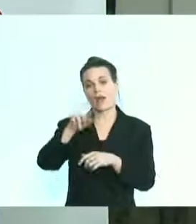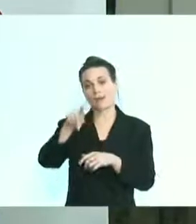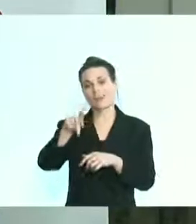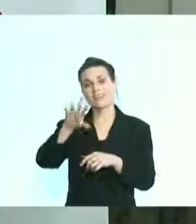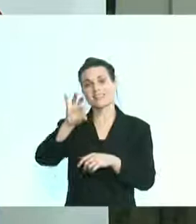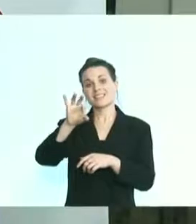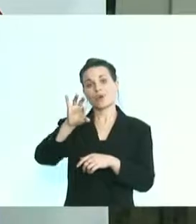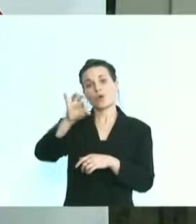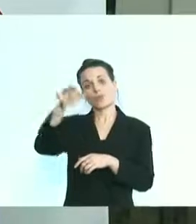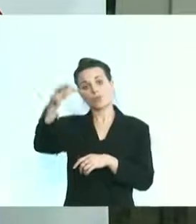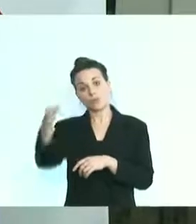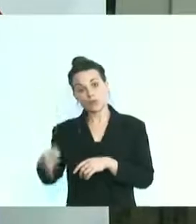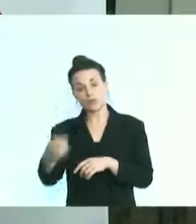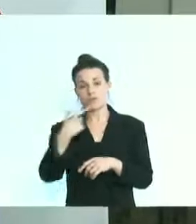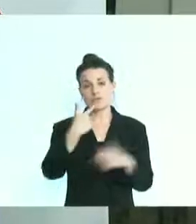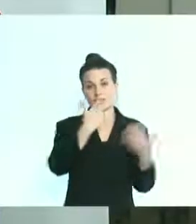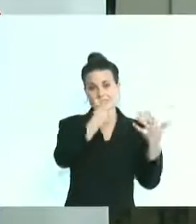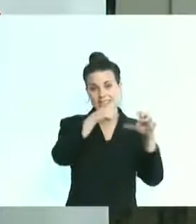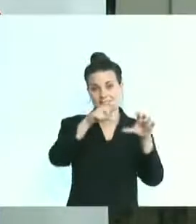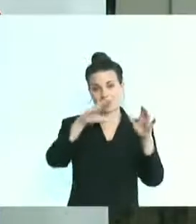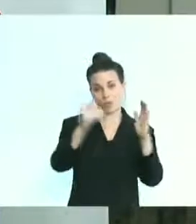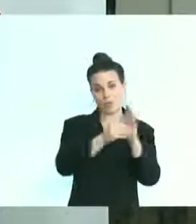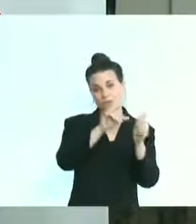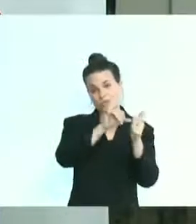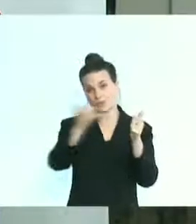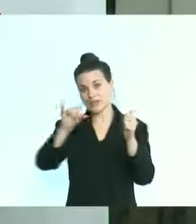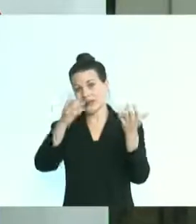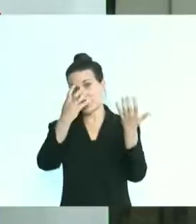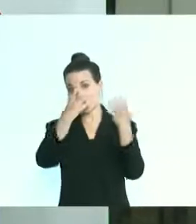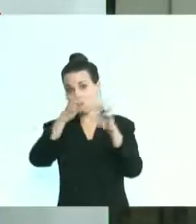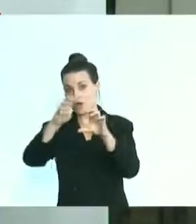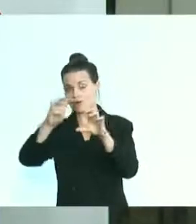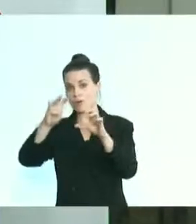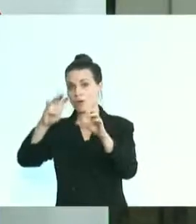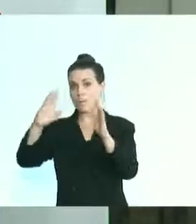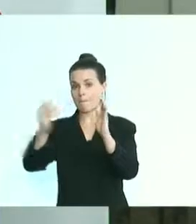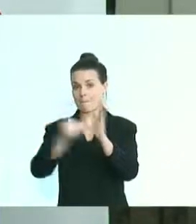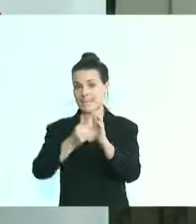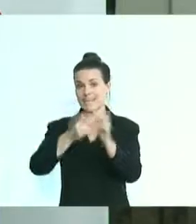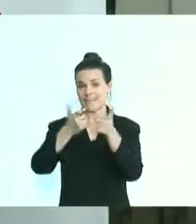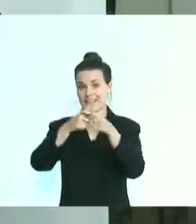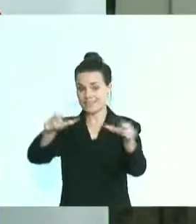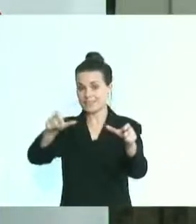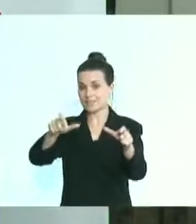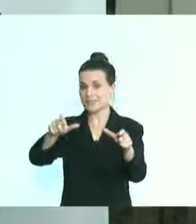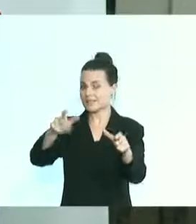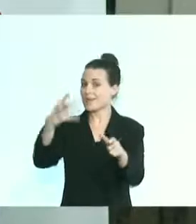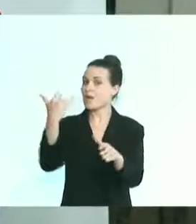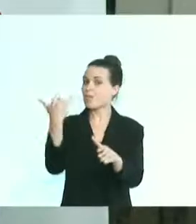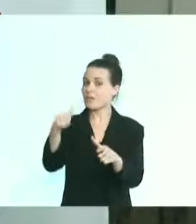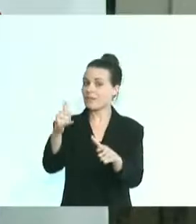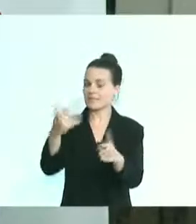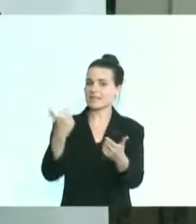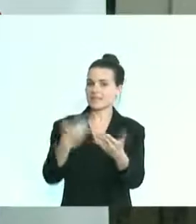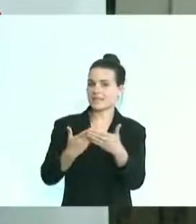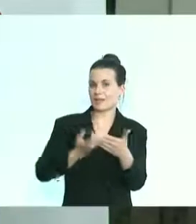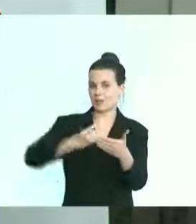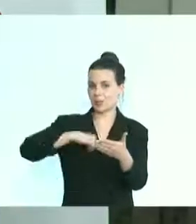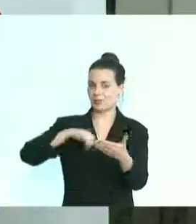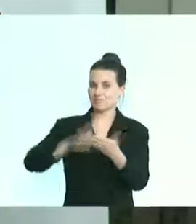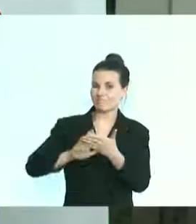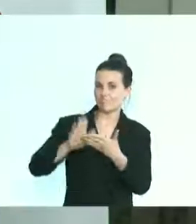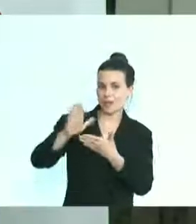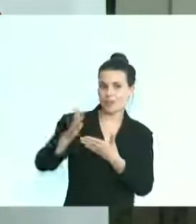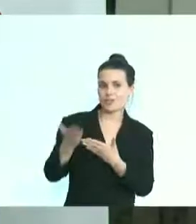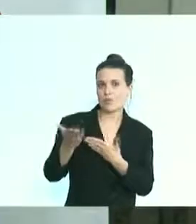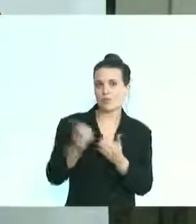000, sont encore à rendre accessibles. Donc c'est notre engagement. Tout à l'heure, vous me demandiez sur les indicateurs, ça sera déjà le accès